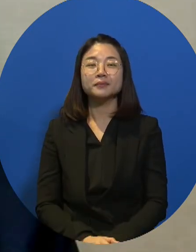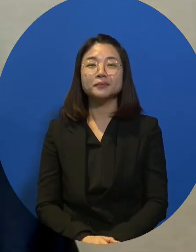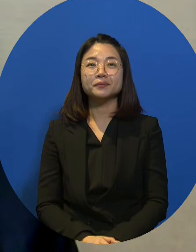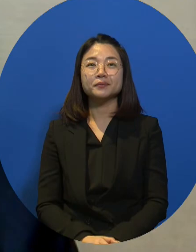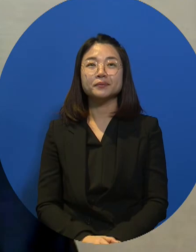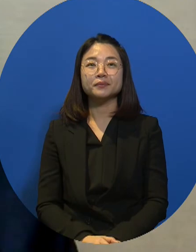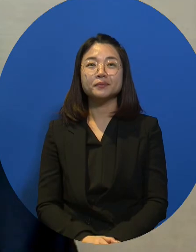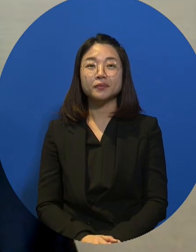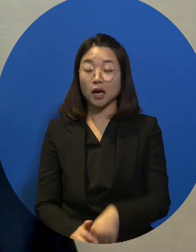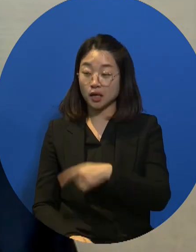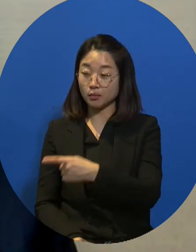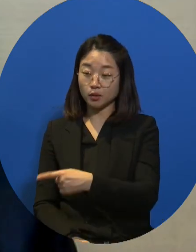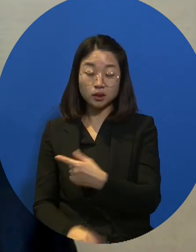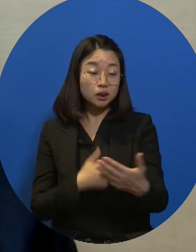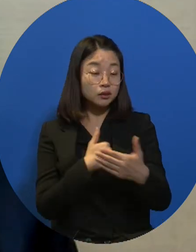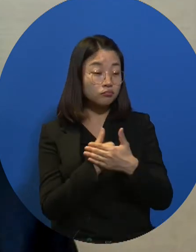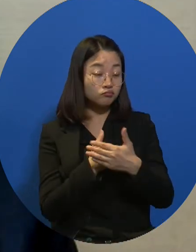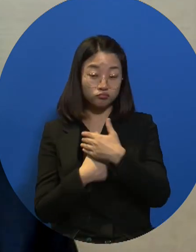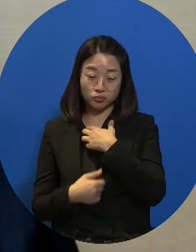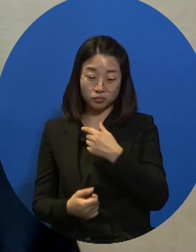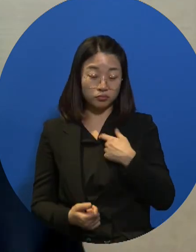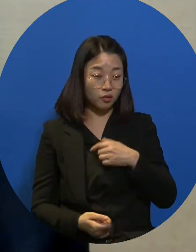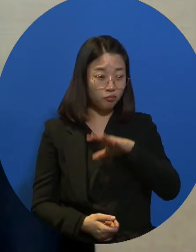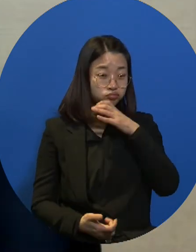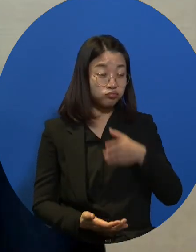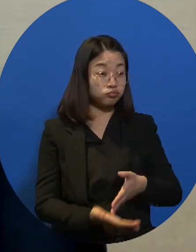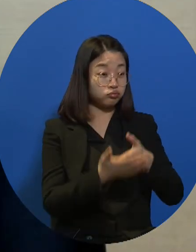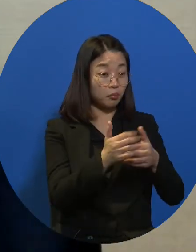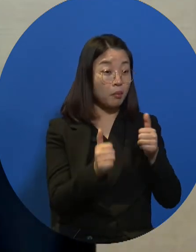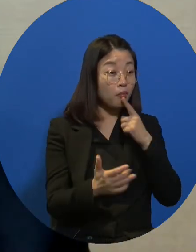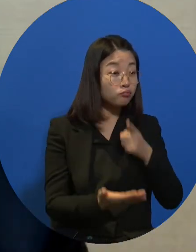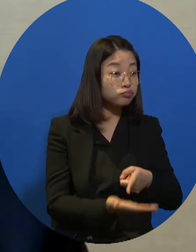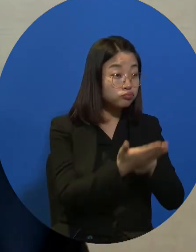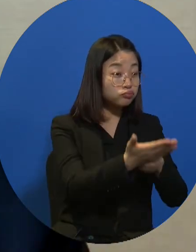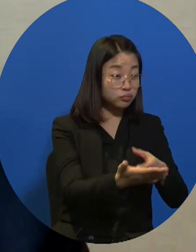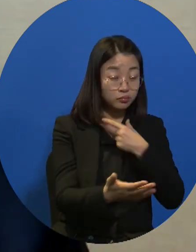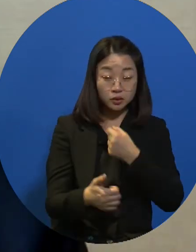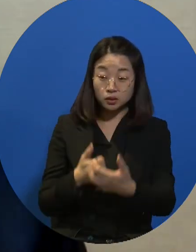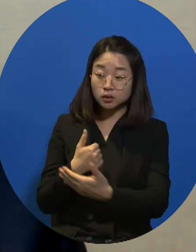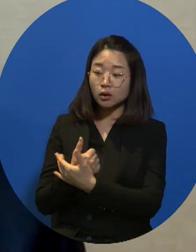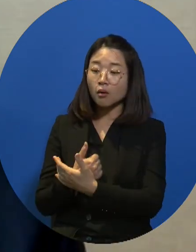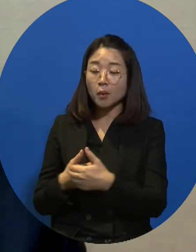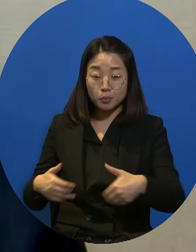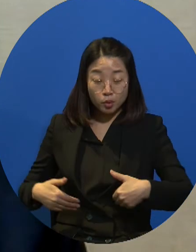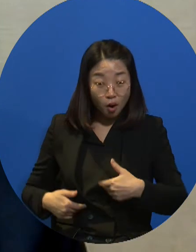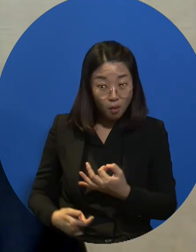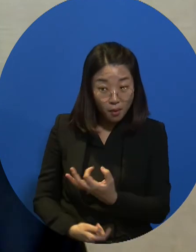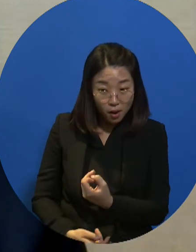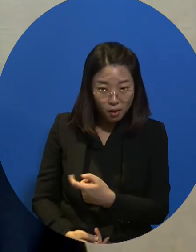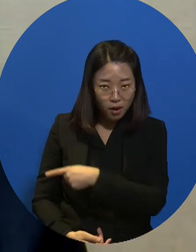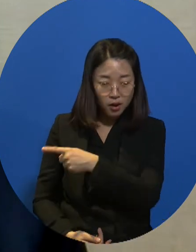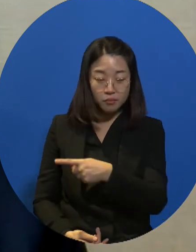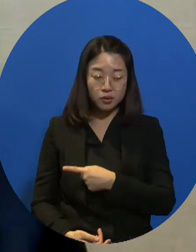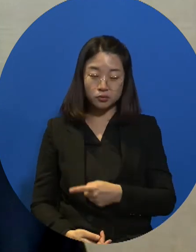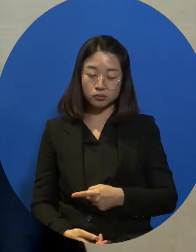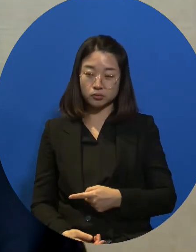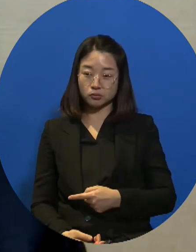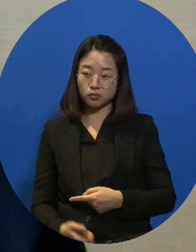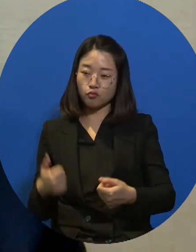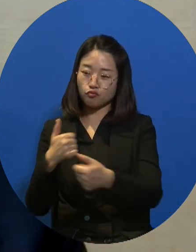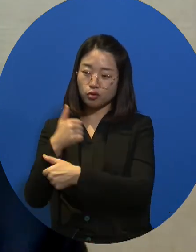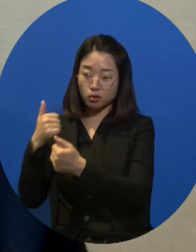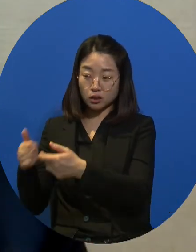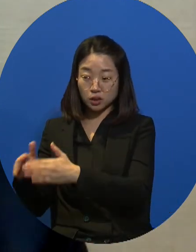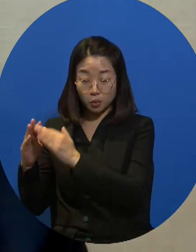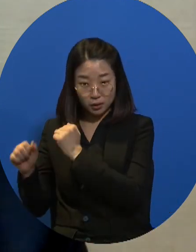이런 비용과 절차에 대해서 개인 진정 지원 절차에 대한 조항을 인권위원회법에 신설하는